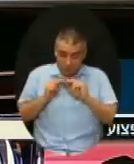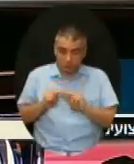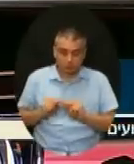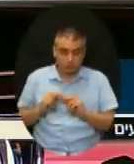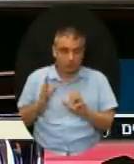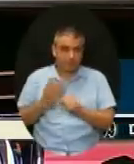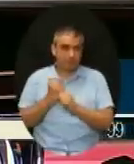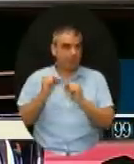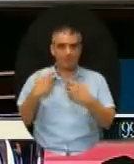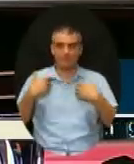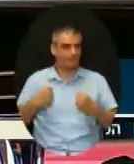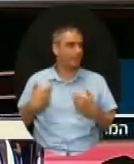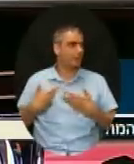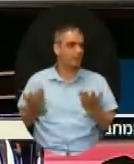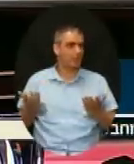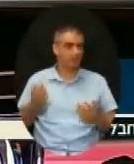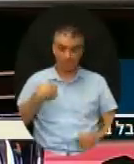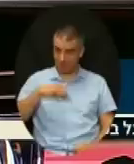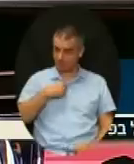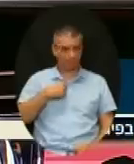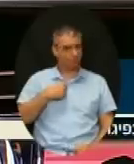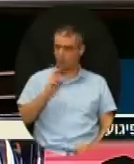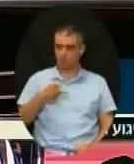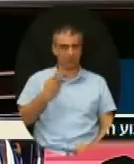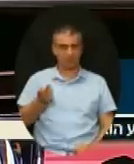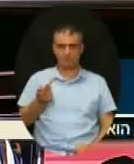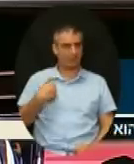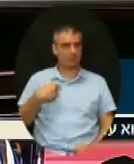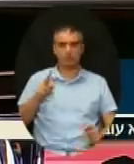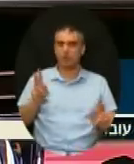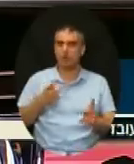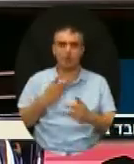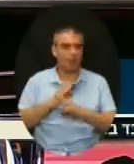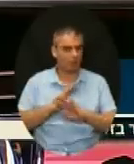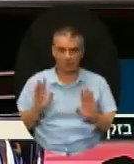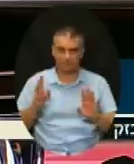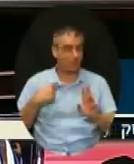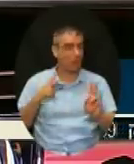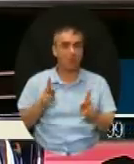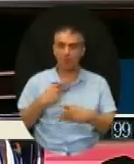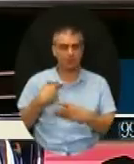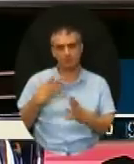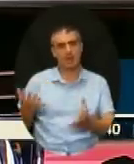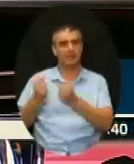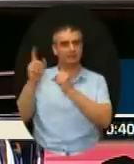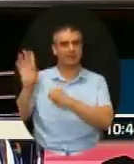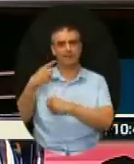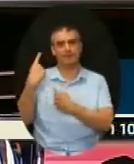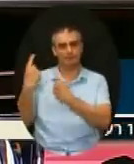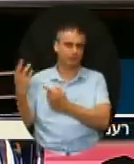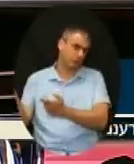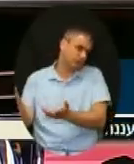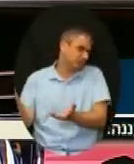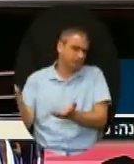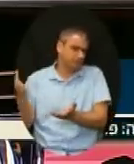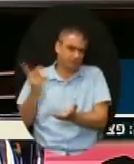היעדר ביטחון מוחלט. אנחנו לא יכולים, אורית, אנחנו לא יכולים לא יכולים להציל את נתניהו מעצמו. זה דבר